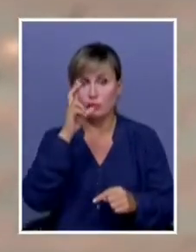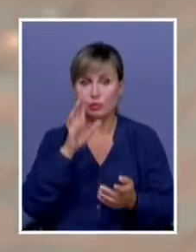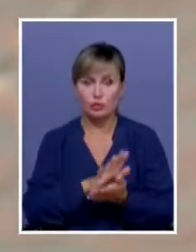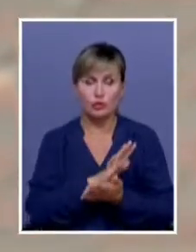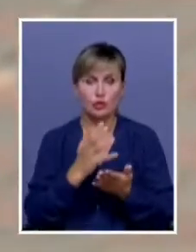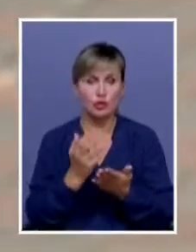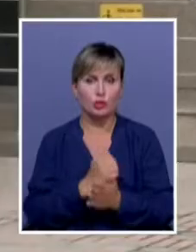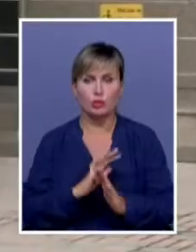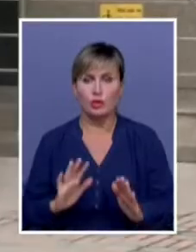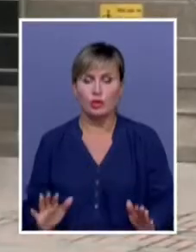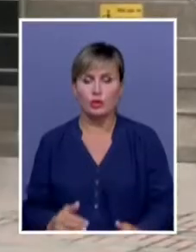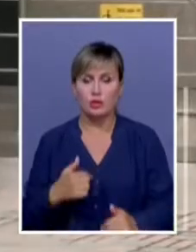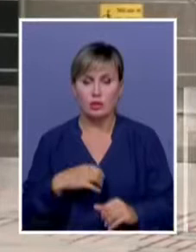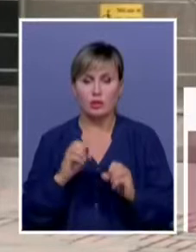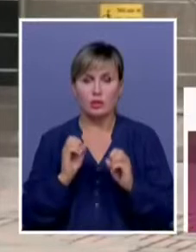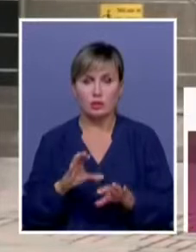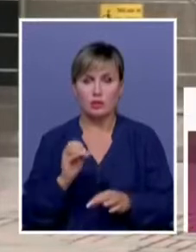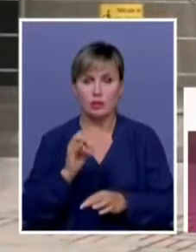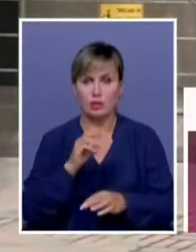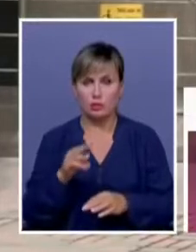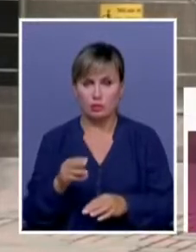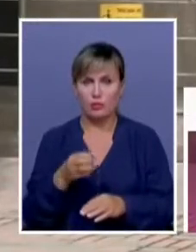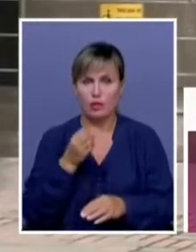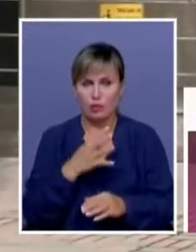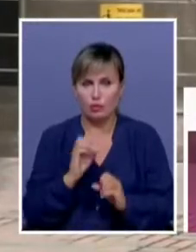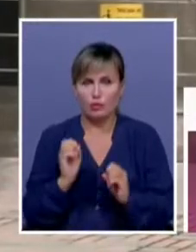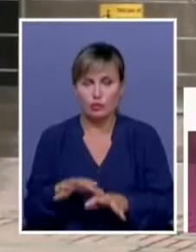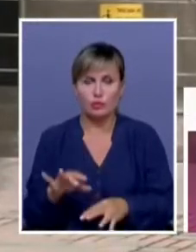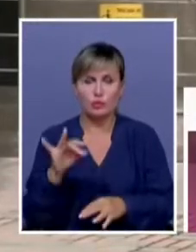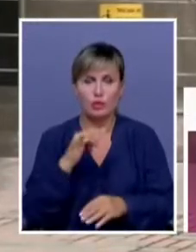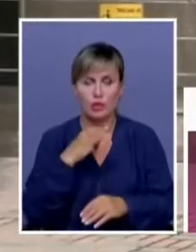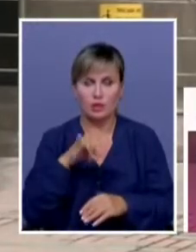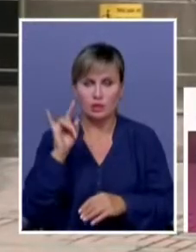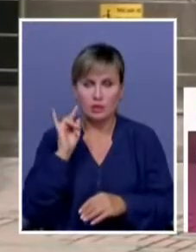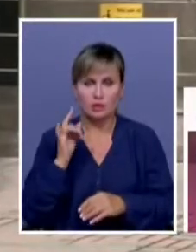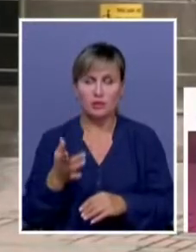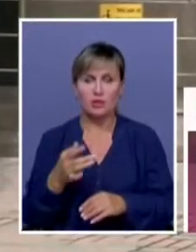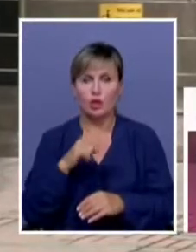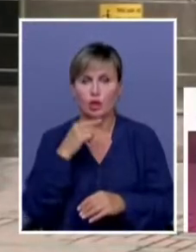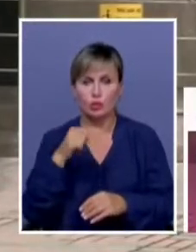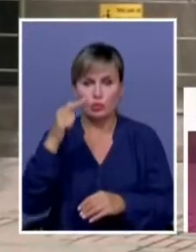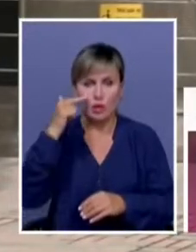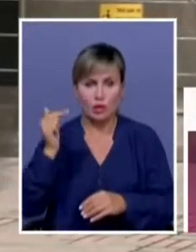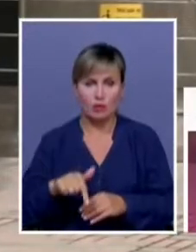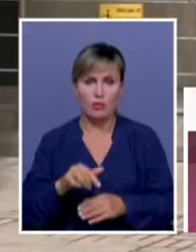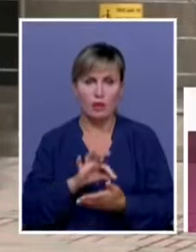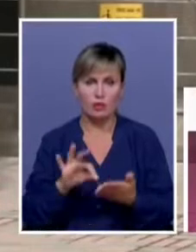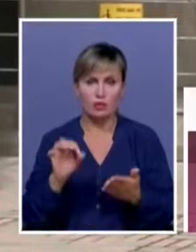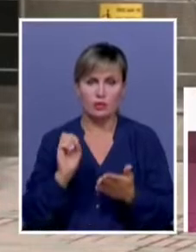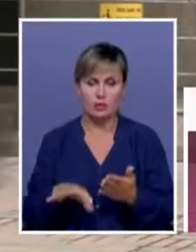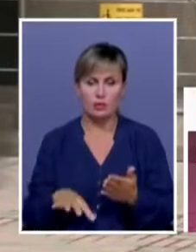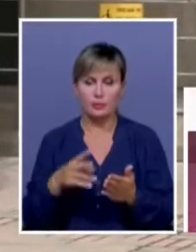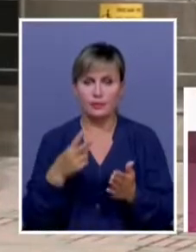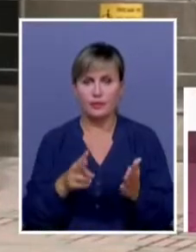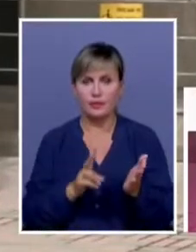не удалось. Я сдал ЕНТ, довольно хорошо сдал ЕНТ, то есть историю Казахстана, русскую грамотность. Я отлично сдал, то есть там